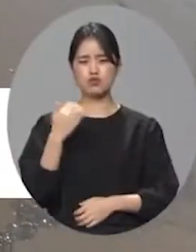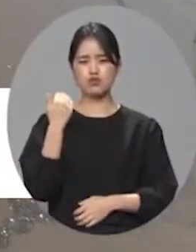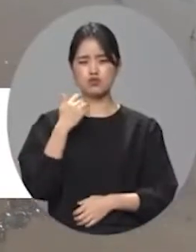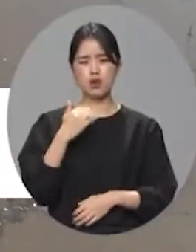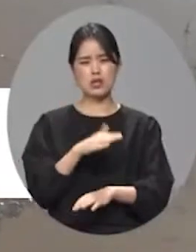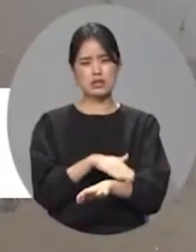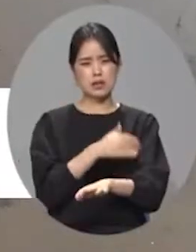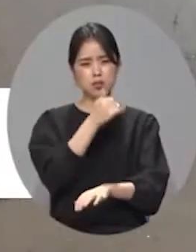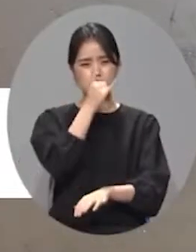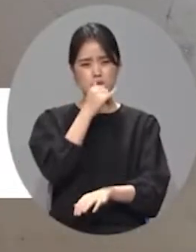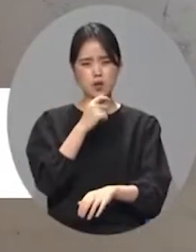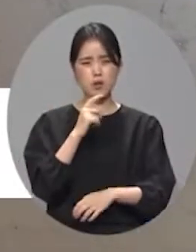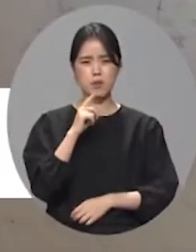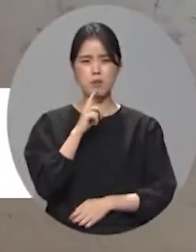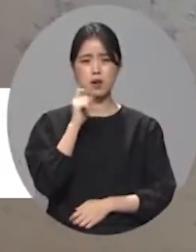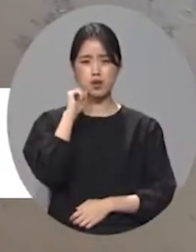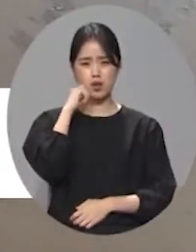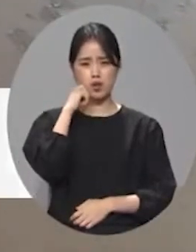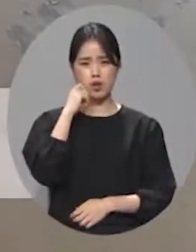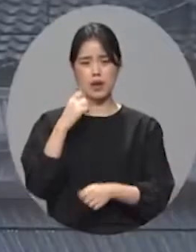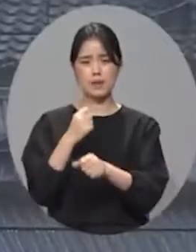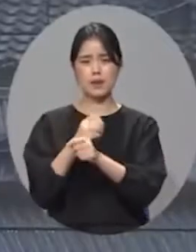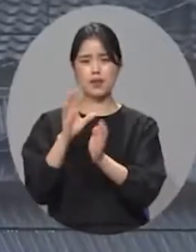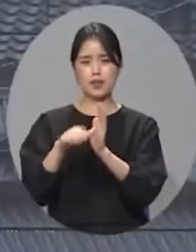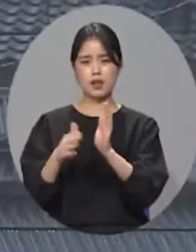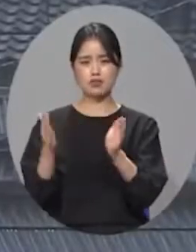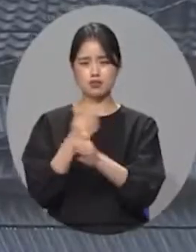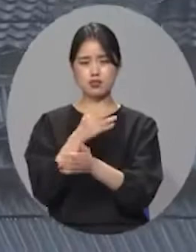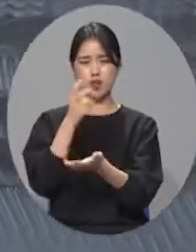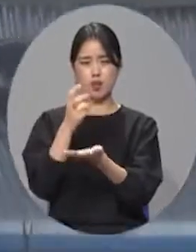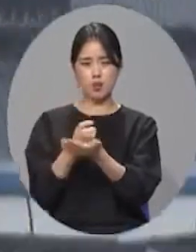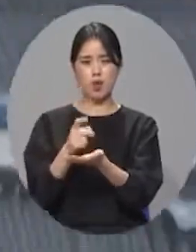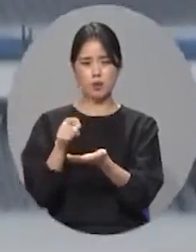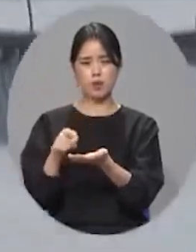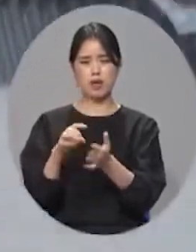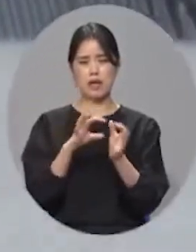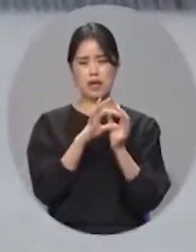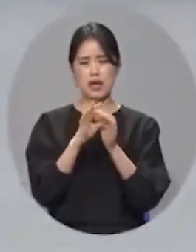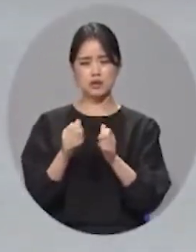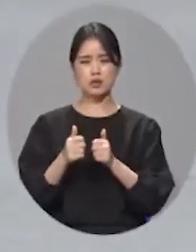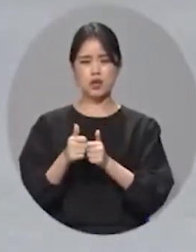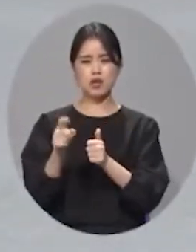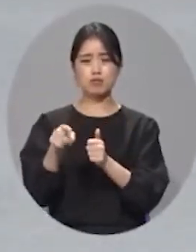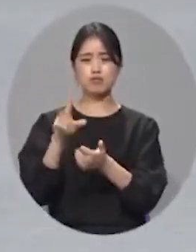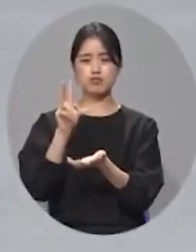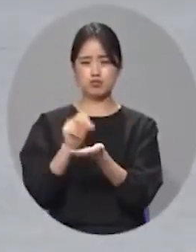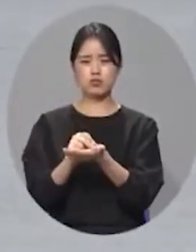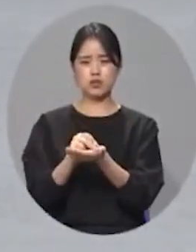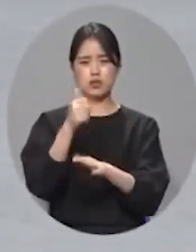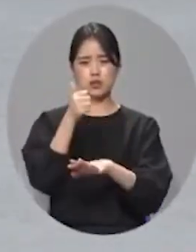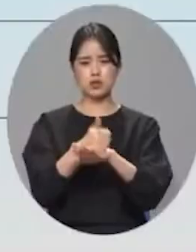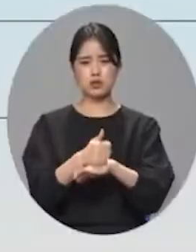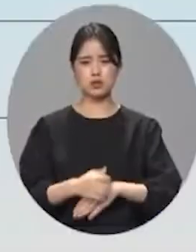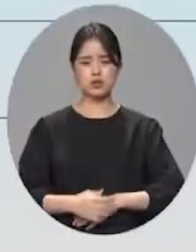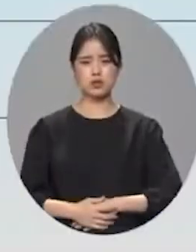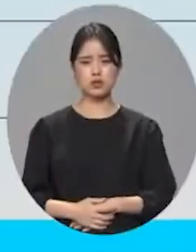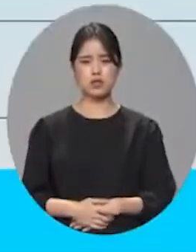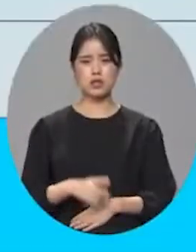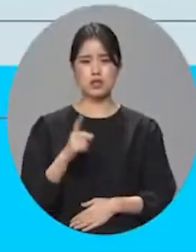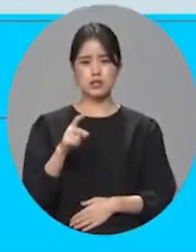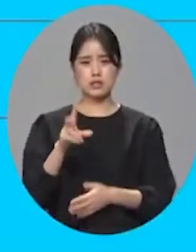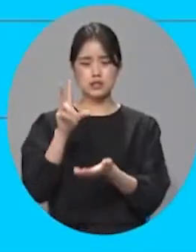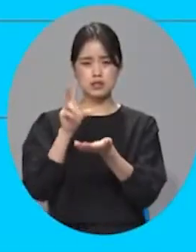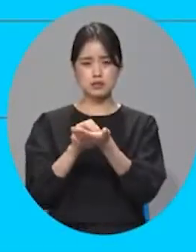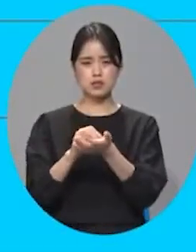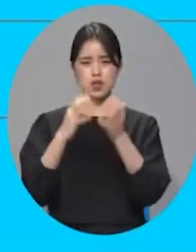잘못해 따기 보다는 됨을 설계할 때부터 만들어 놓은 제도를 계속 다른 게 문제라는 결론이 얻습니다 그 핵심이